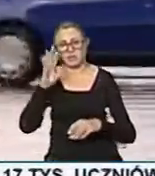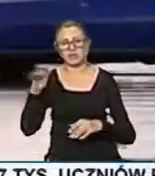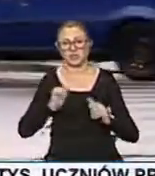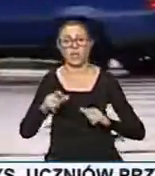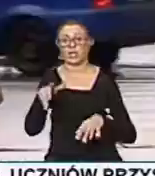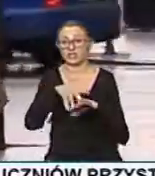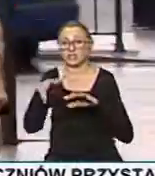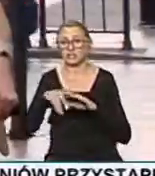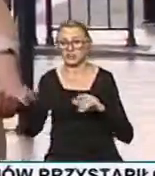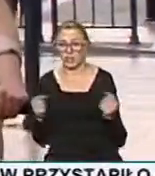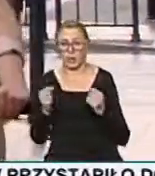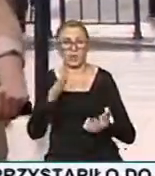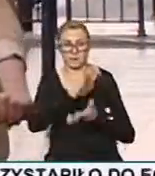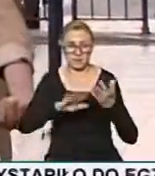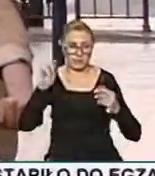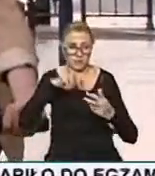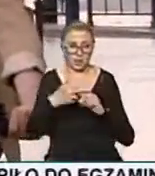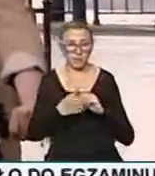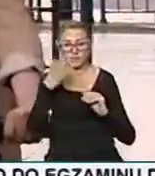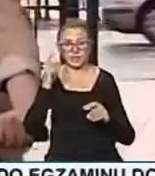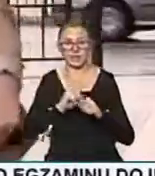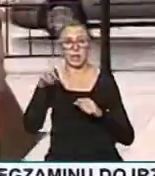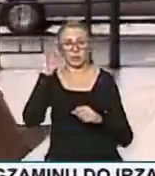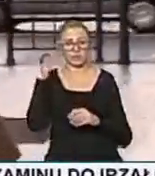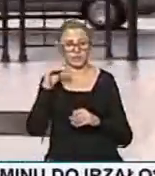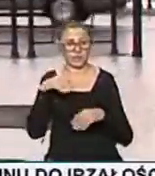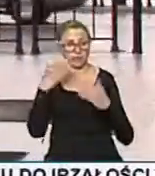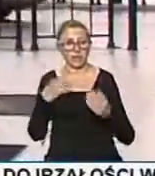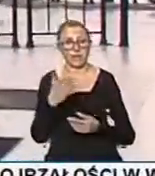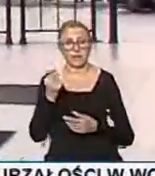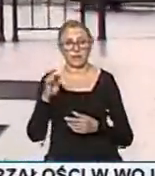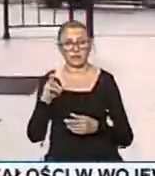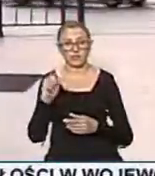zanim system zacznie działać bez szwanku. Dla Łódzkich Wiadomości Dnia, Katarzyna Matczak.